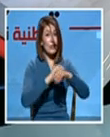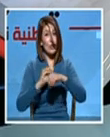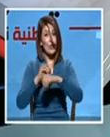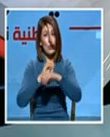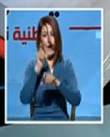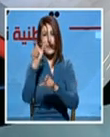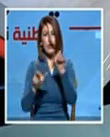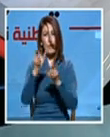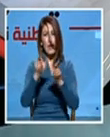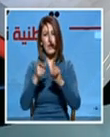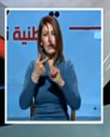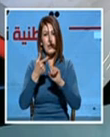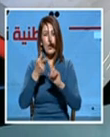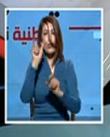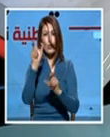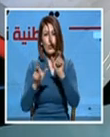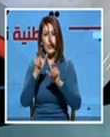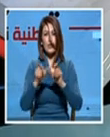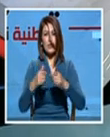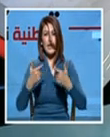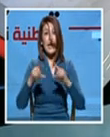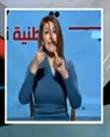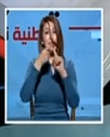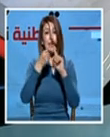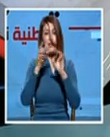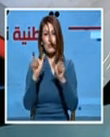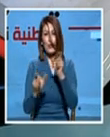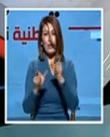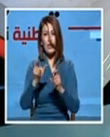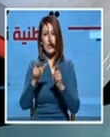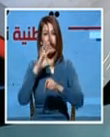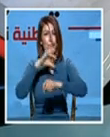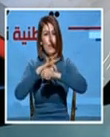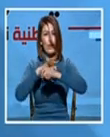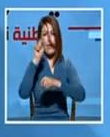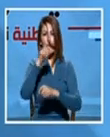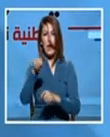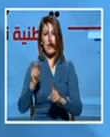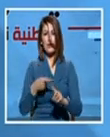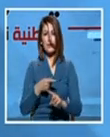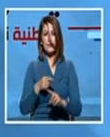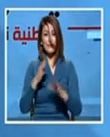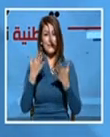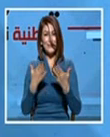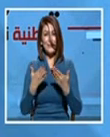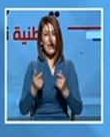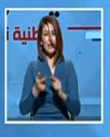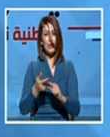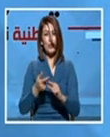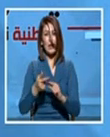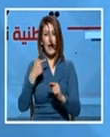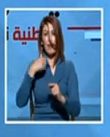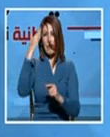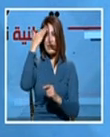باش نمشي نعدي في بقعه اخرى يلزم نوفروا كل ما هو مؤمن للمرضى وكذلك احنا هذا كل قاعدين وفي غير مزيغ